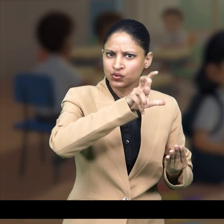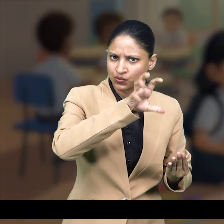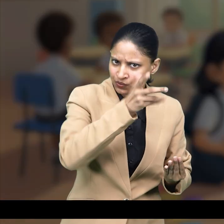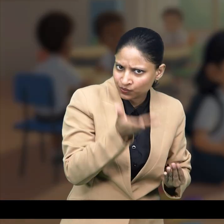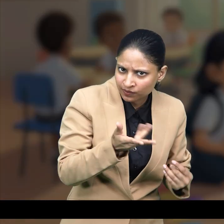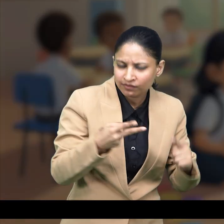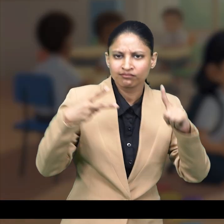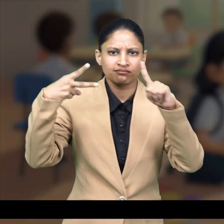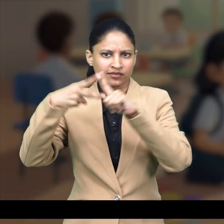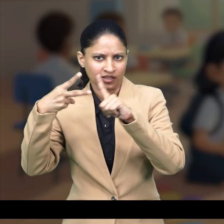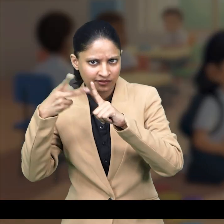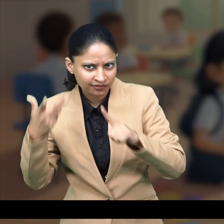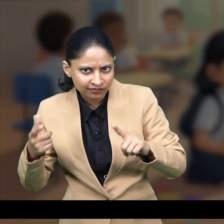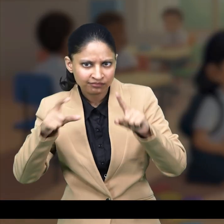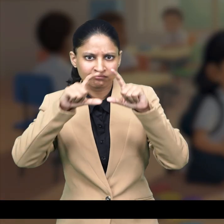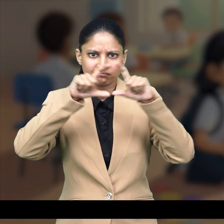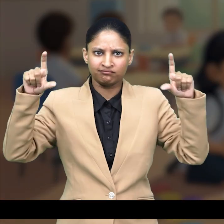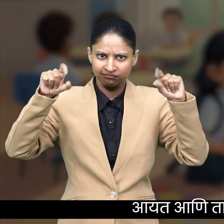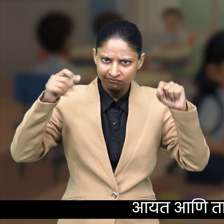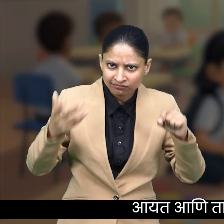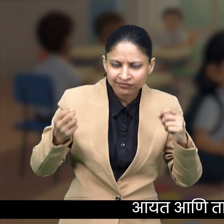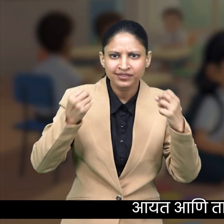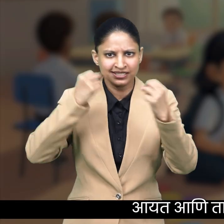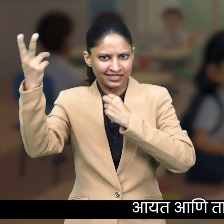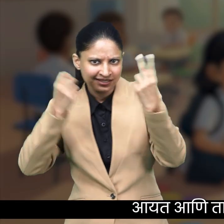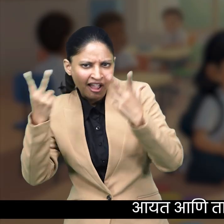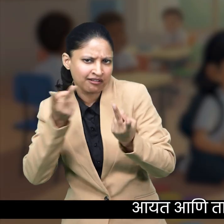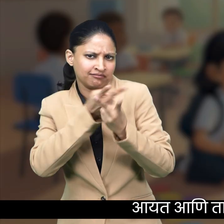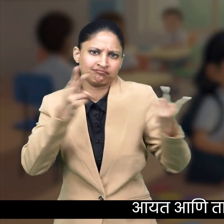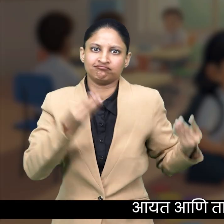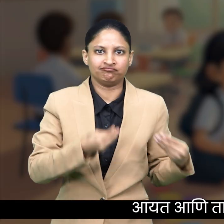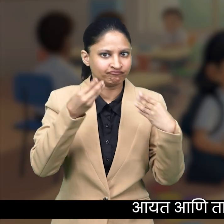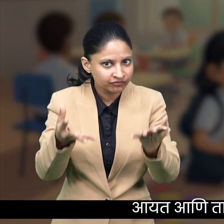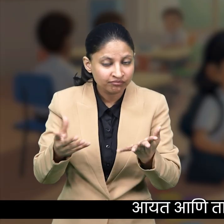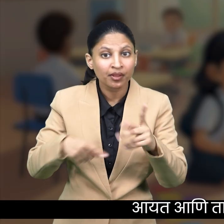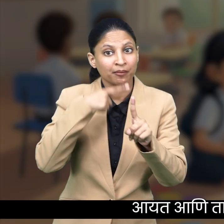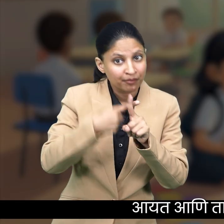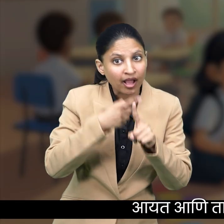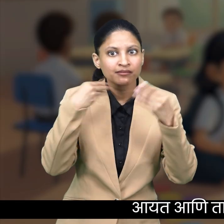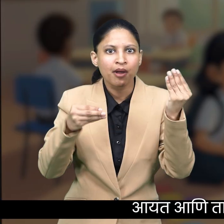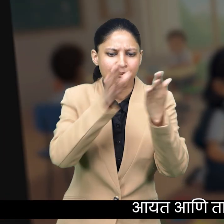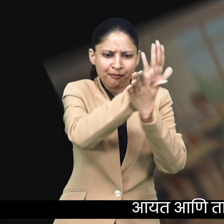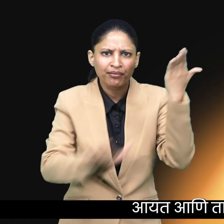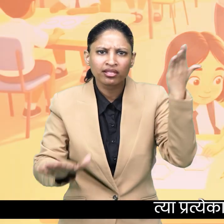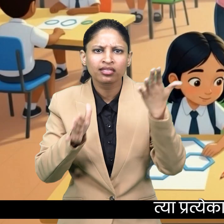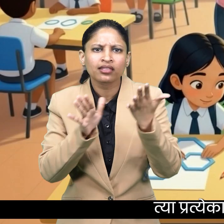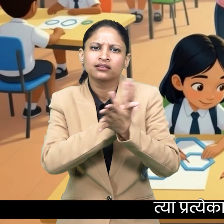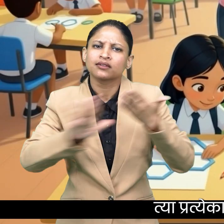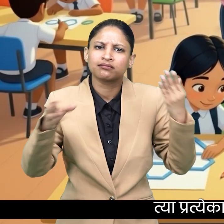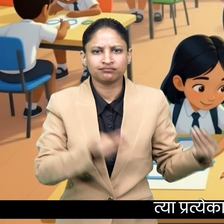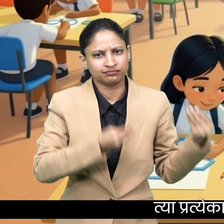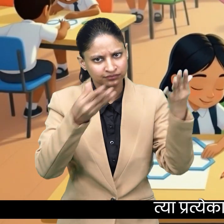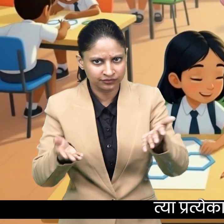वर्तुळे, त्रिकोण आणि आयत आणि तारे अशा कट आउट आकारांचा संच दिला.